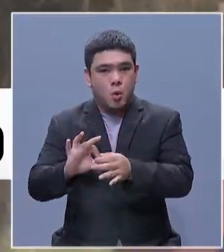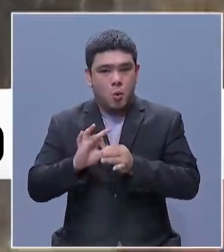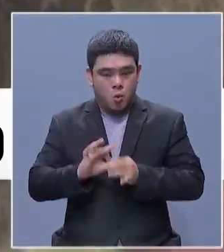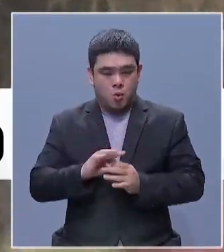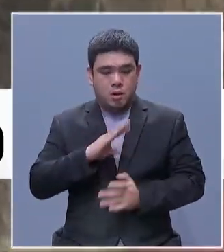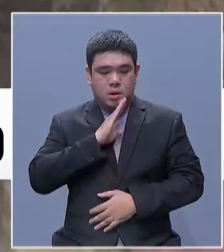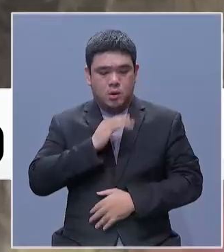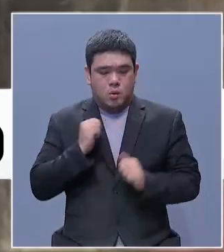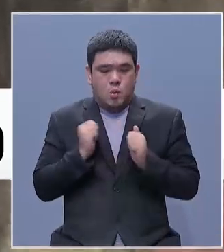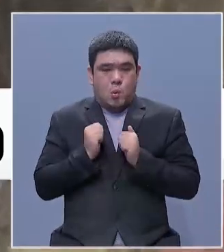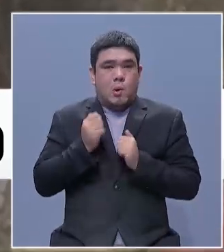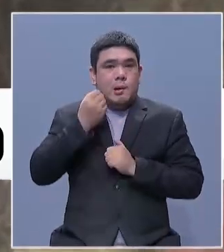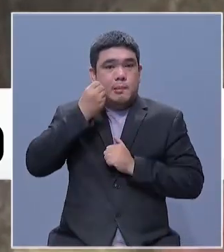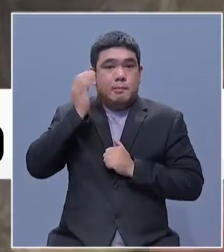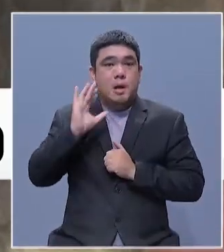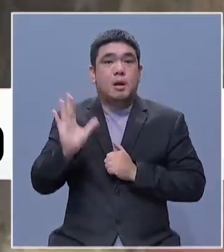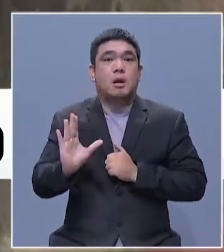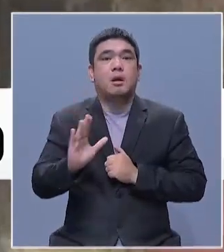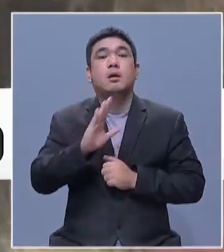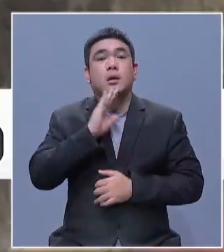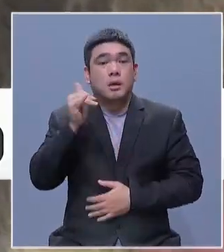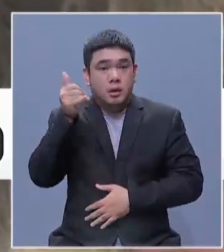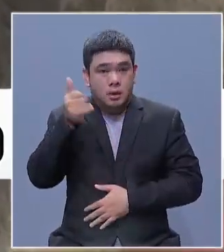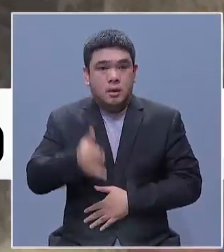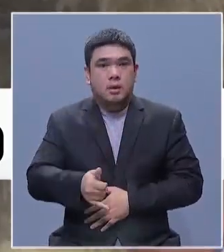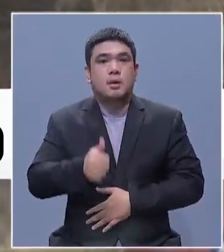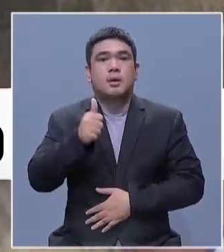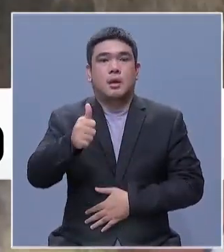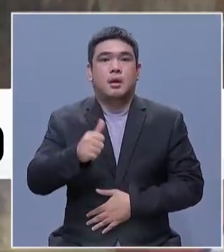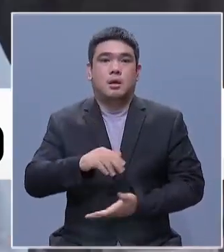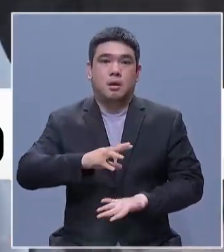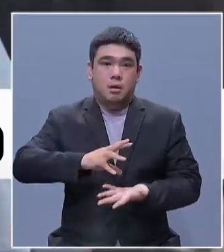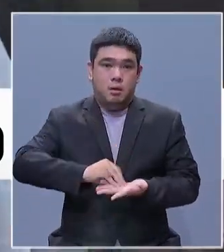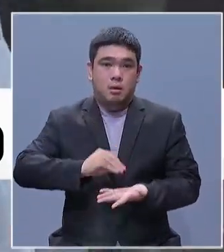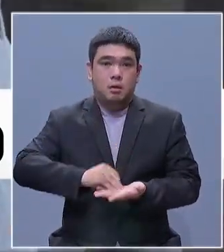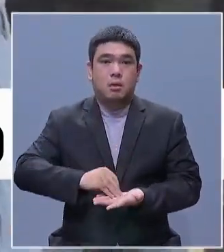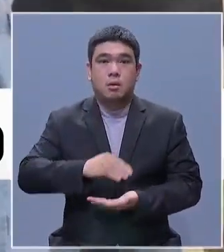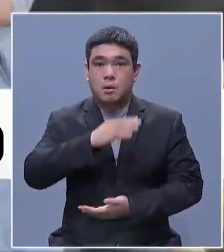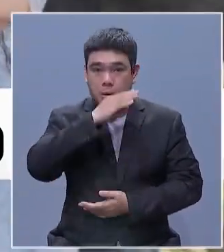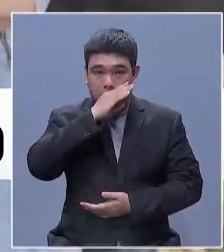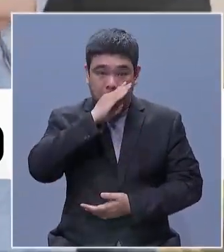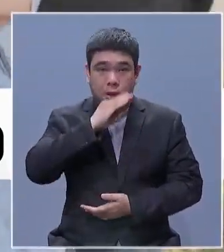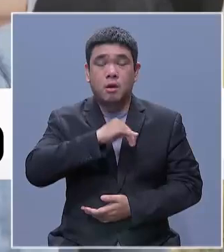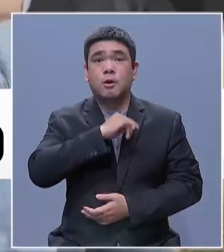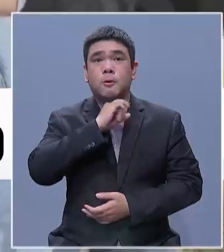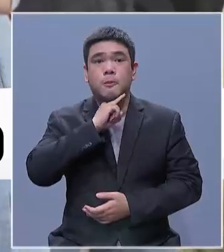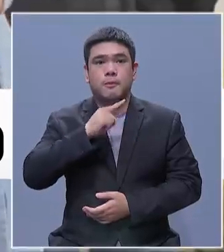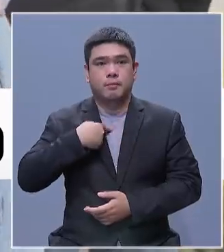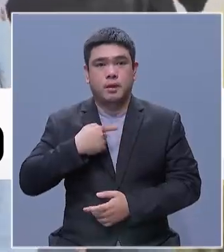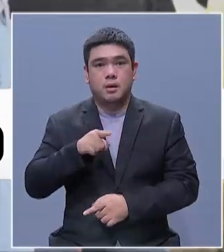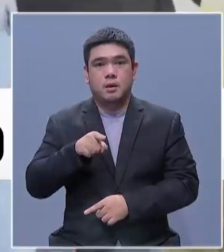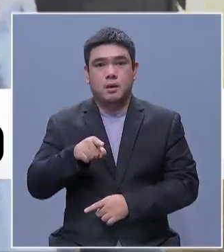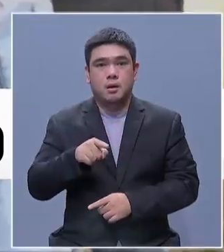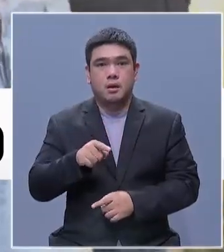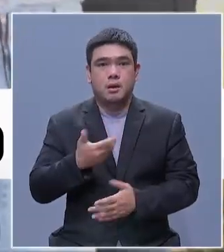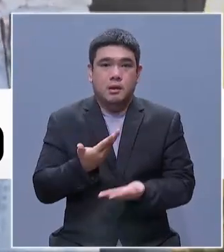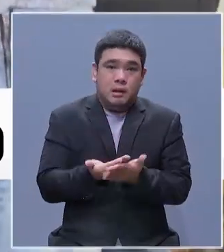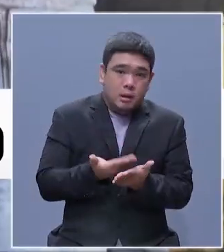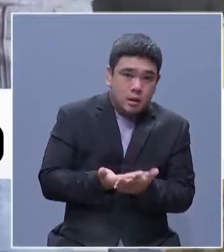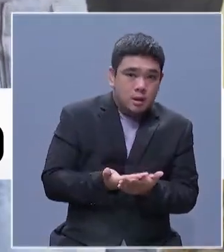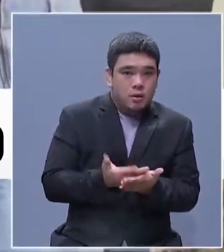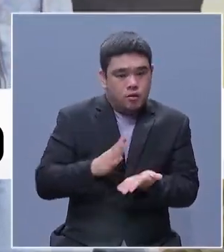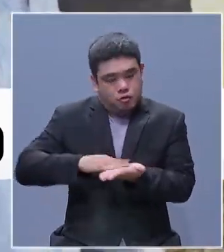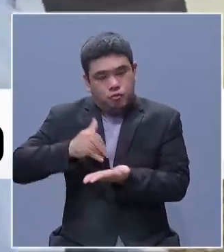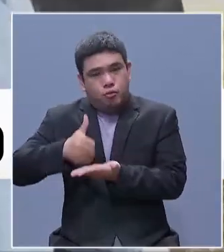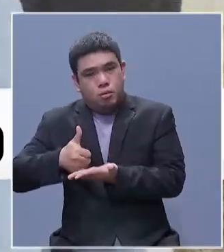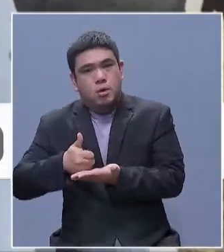นไม่กล้าเดินทางกลับนะครับเพราะเมื่อวานนี้เราก็ได้อัปเดตไปแล้วใช่ไหมว่าทางท่านนายกก็กำชับแล้วว่าเรื่องของเงินชดเชยเยียวยา